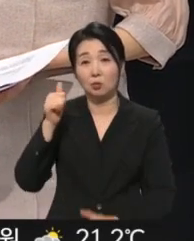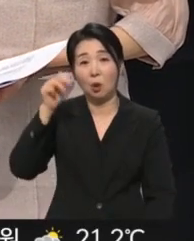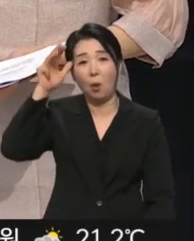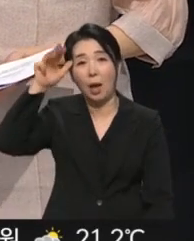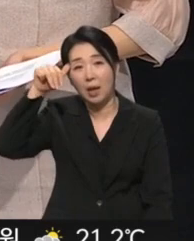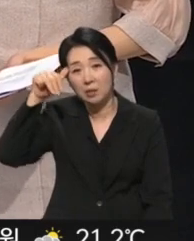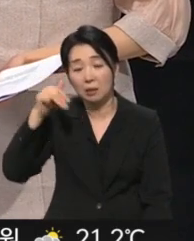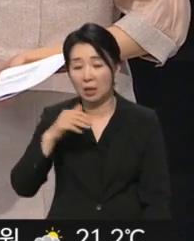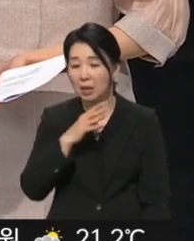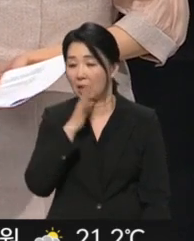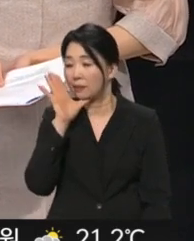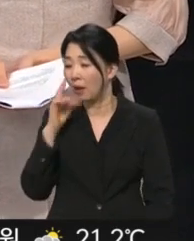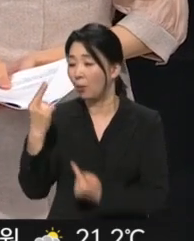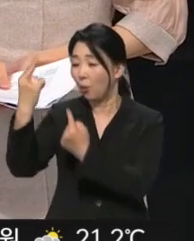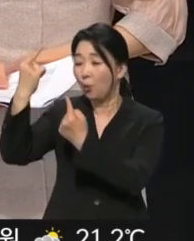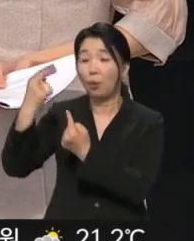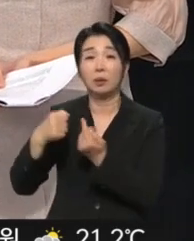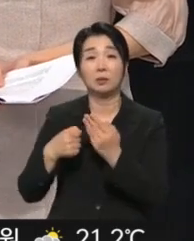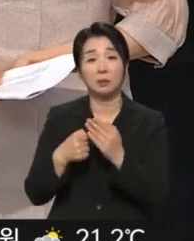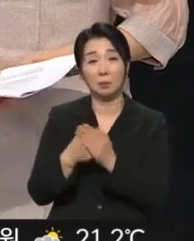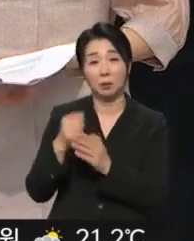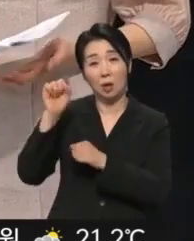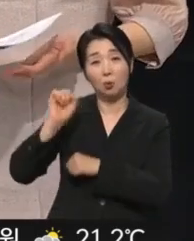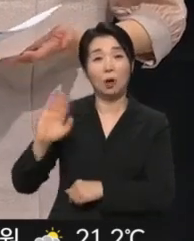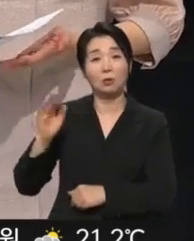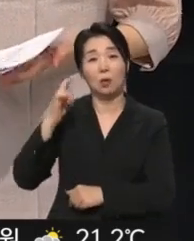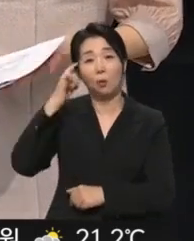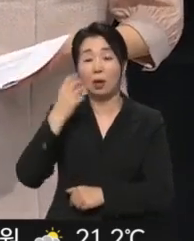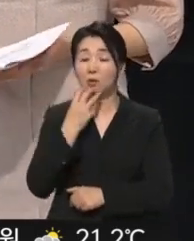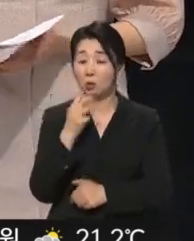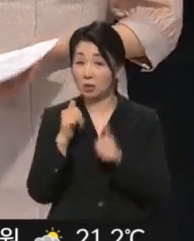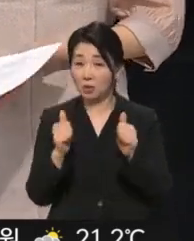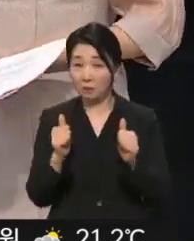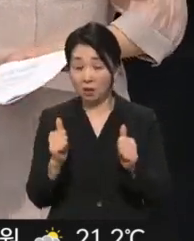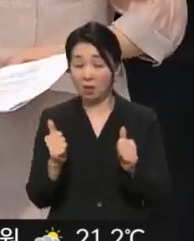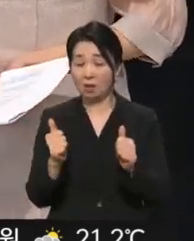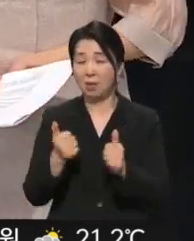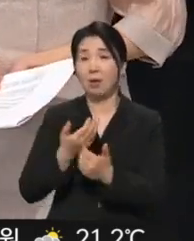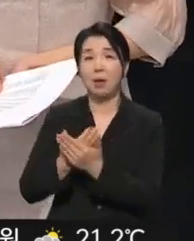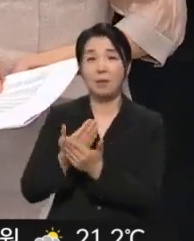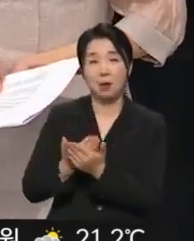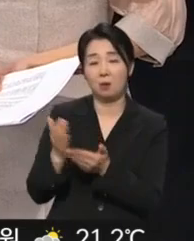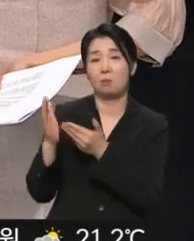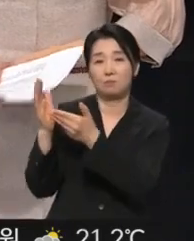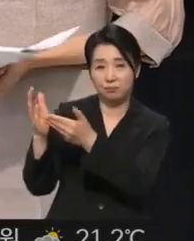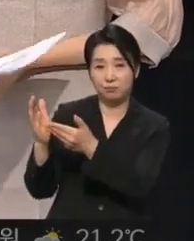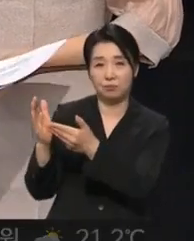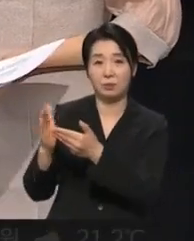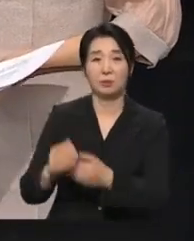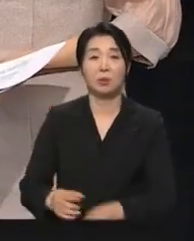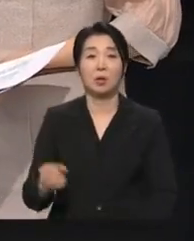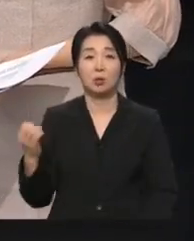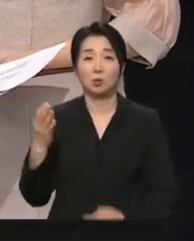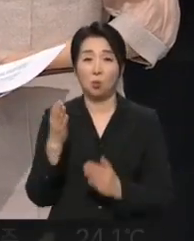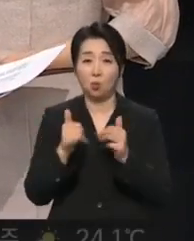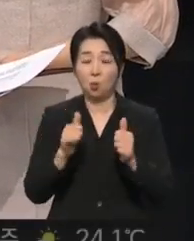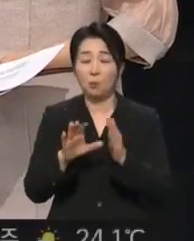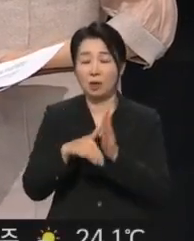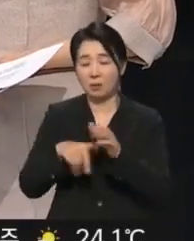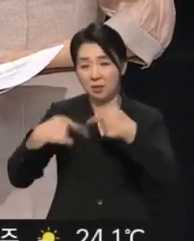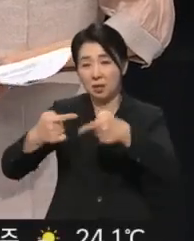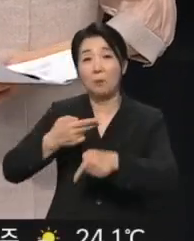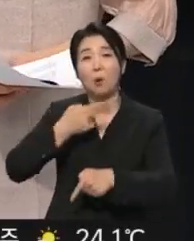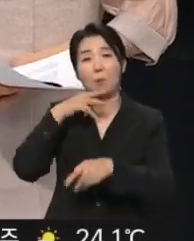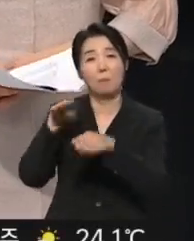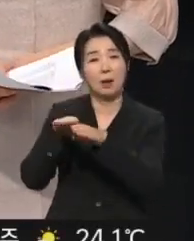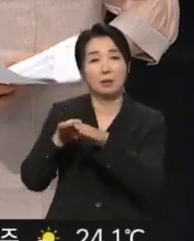알츠하이머와 고령 등의 이유를 내세워서 광주가 아닌 서울에서 재판을 받게 해달라며 관할 이전 신청을 하거나 공판에 불출석하는